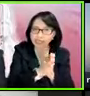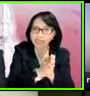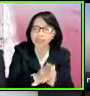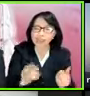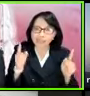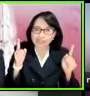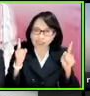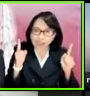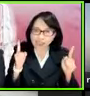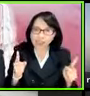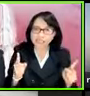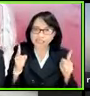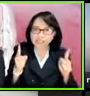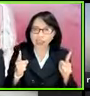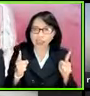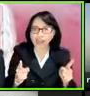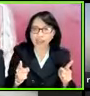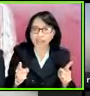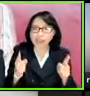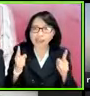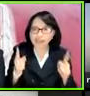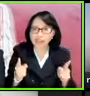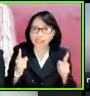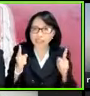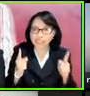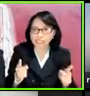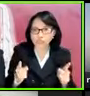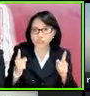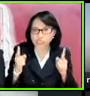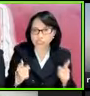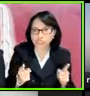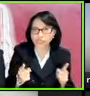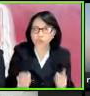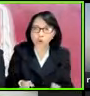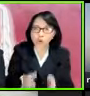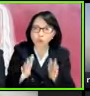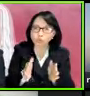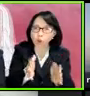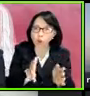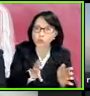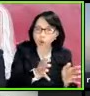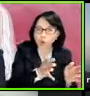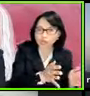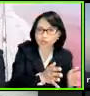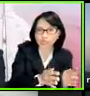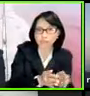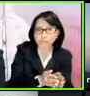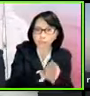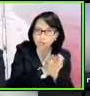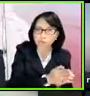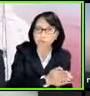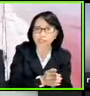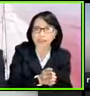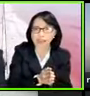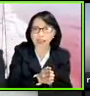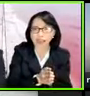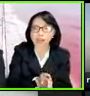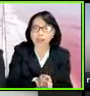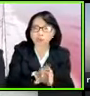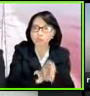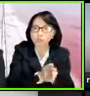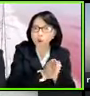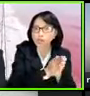dipercayakan rahasia Allah karena Kristus Yesus untuk orang-orang yang belum mengenal